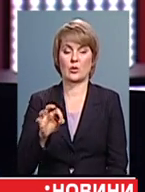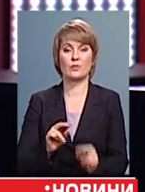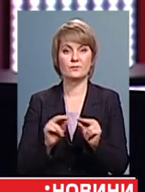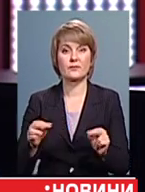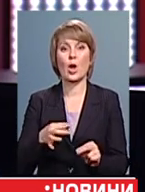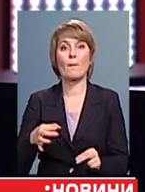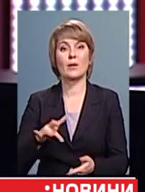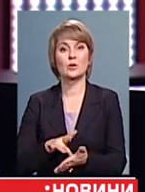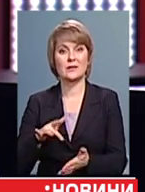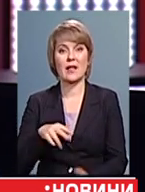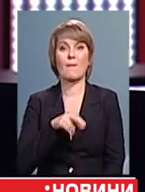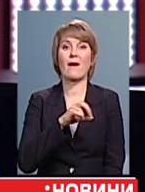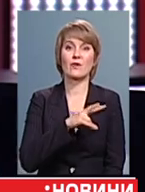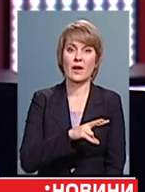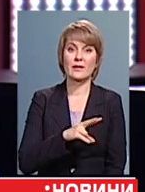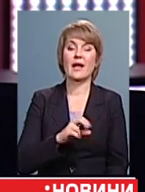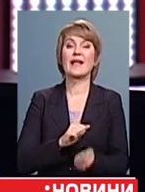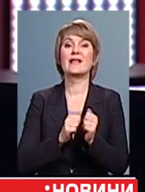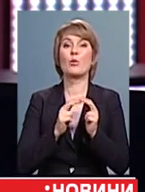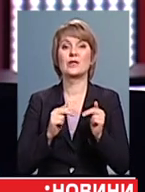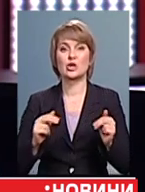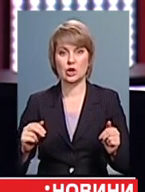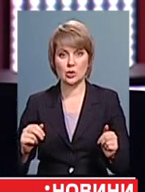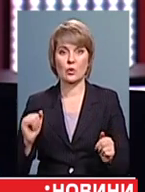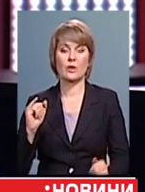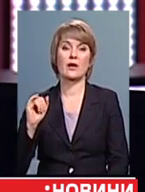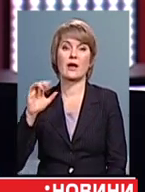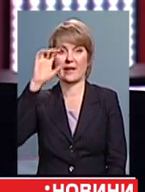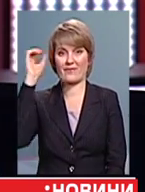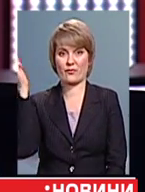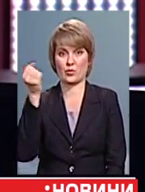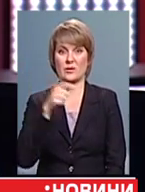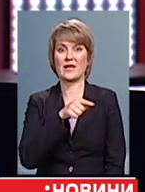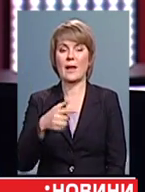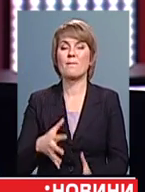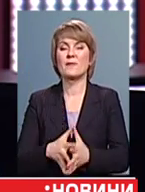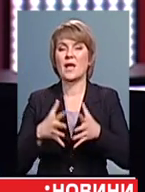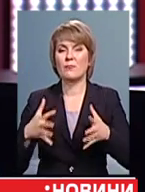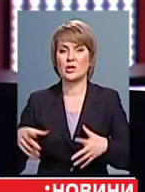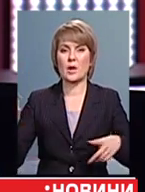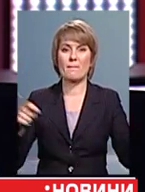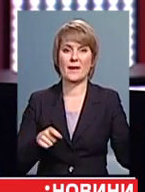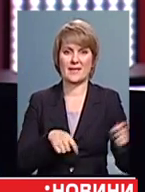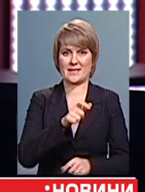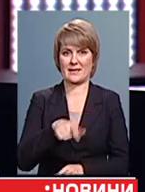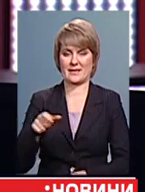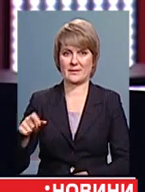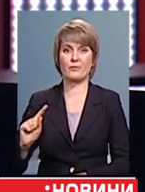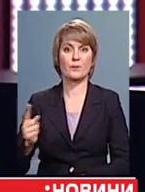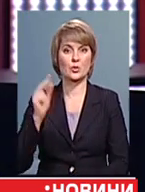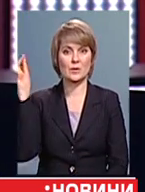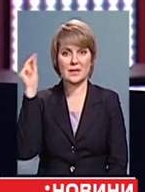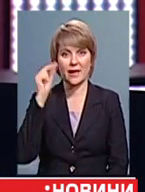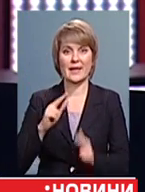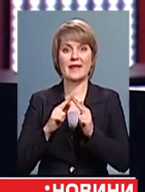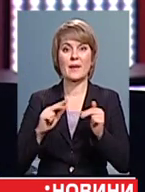центрі, а також у Павлограді, Дніпродзержинську, Кривому Розі. Переселенців у цих містах найбільше. На першому занятті у Дніпропетровську побували